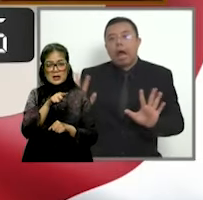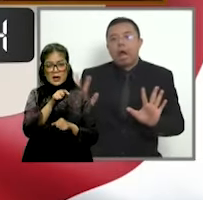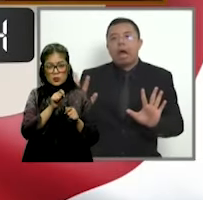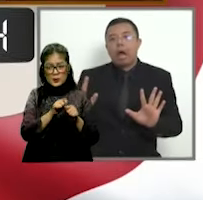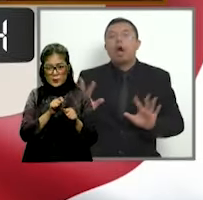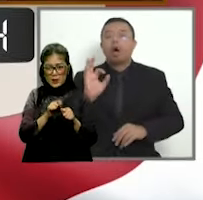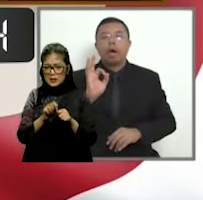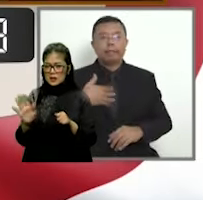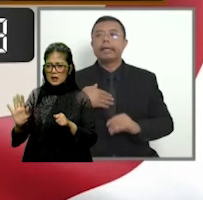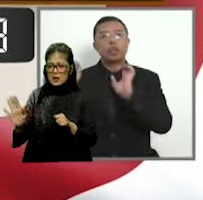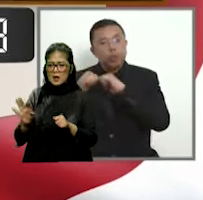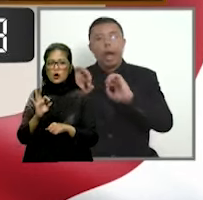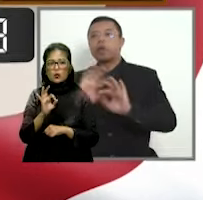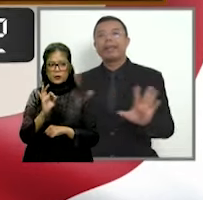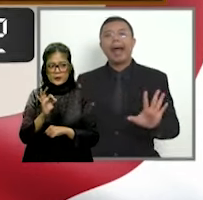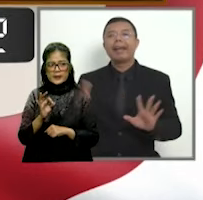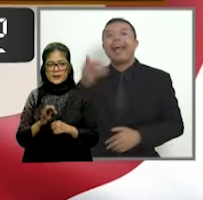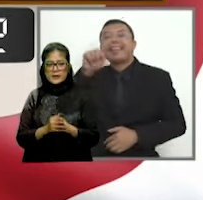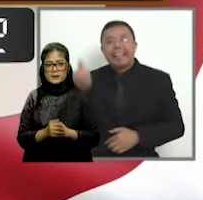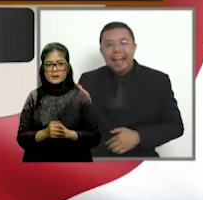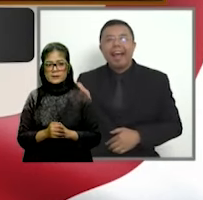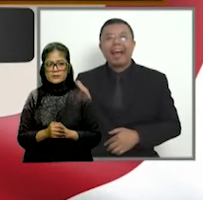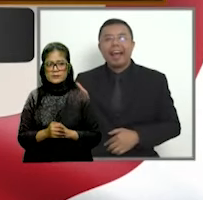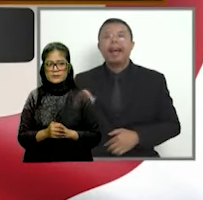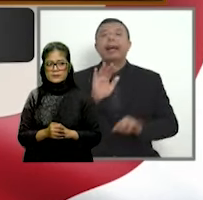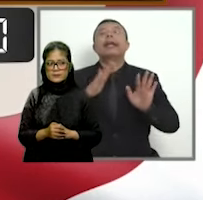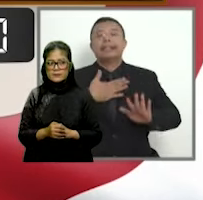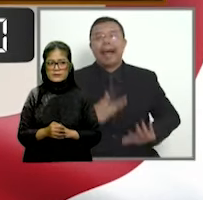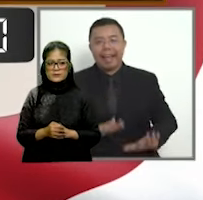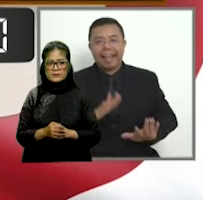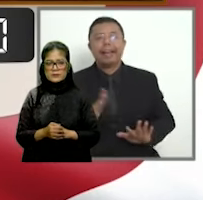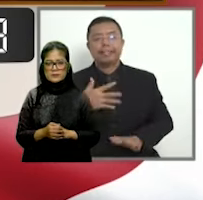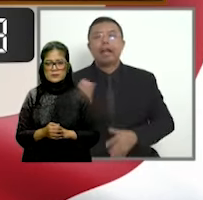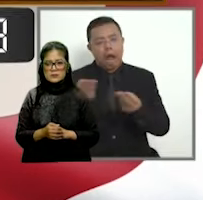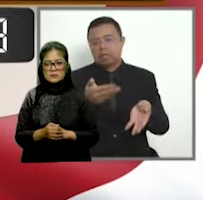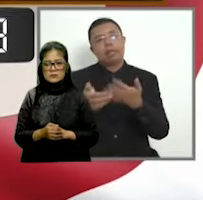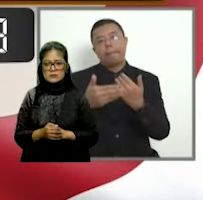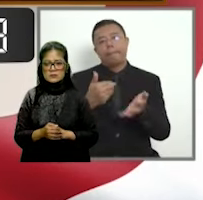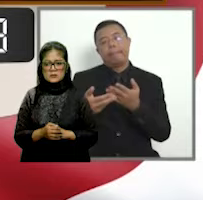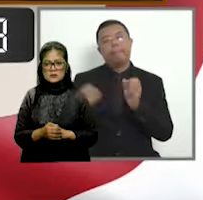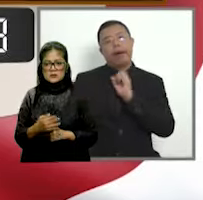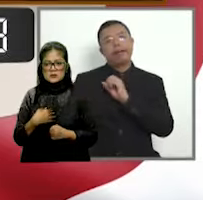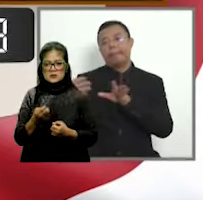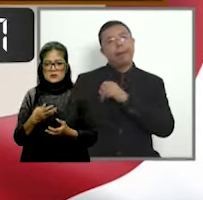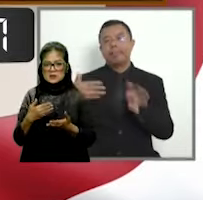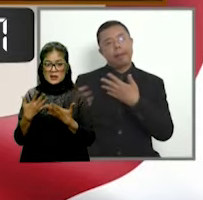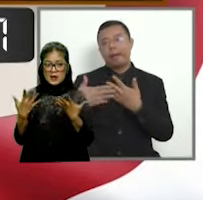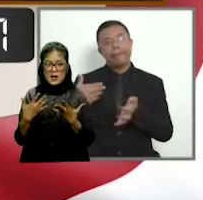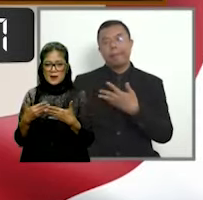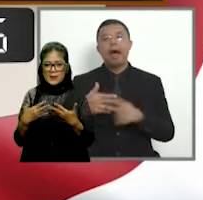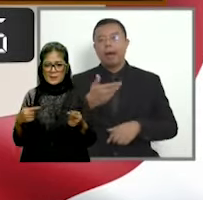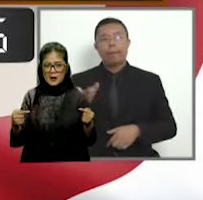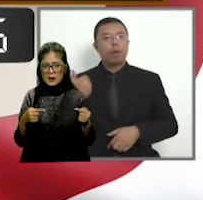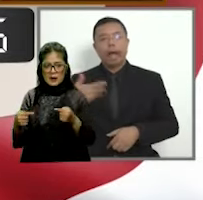tidak Oke bak setuju atau tidak dengan siangah saya izinkan kok B biar kita berdebat karena